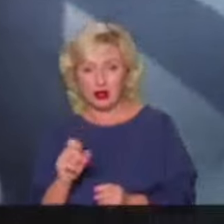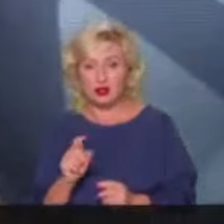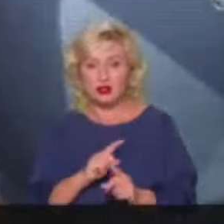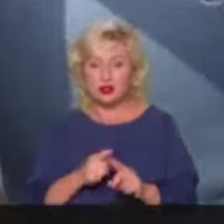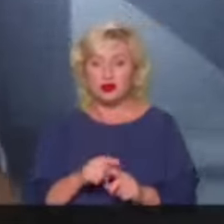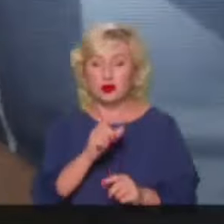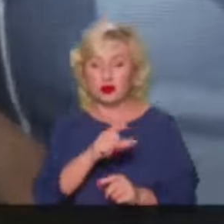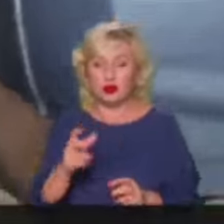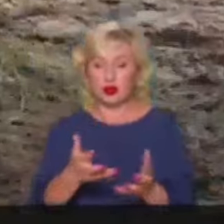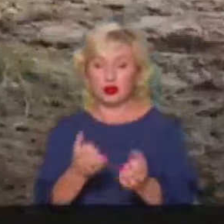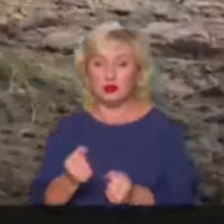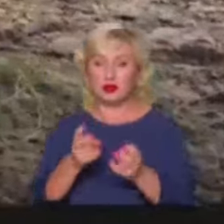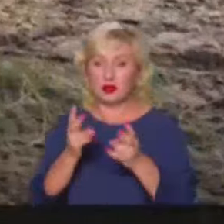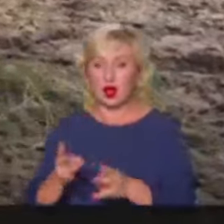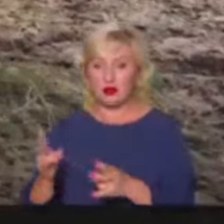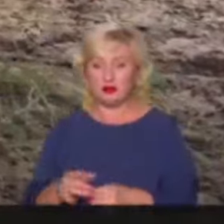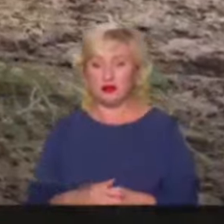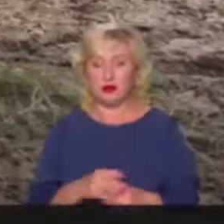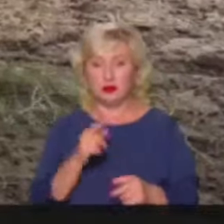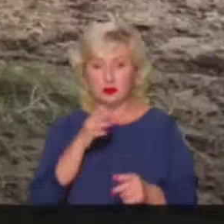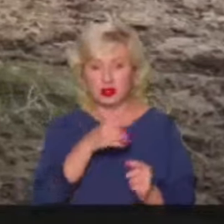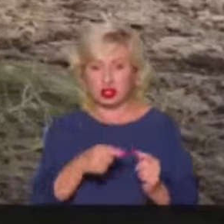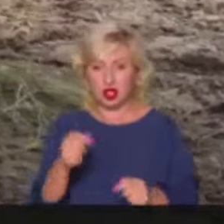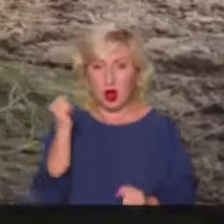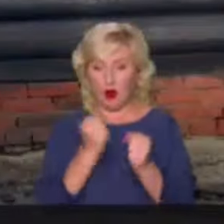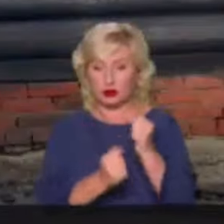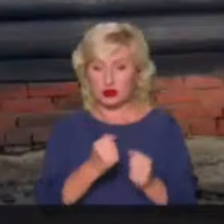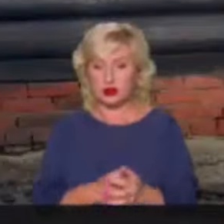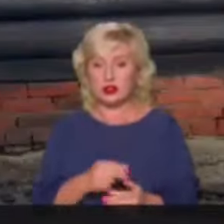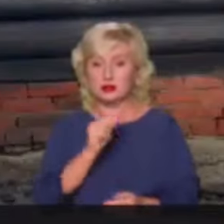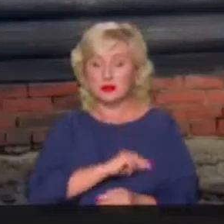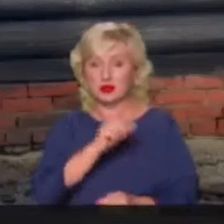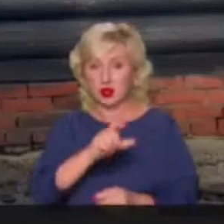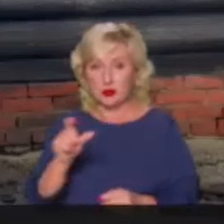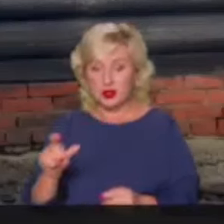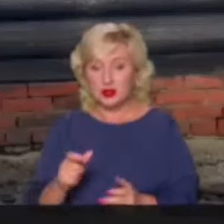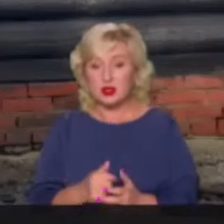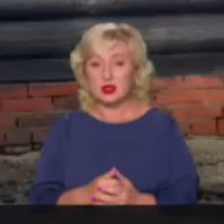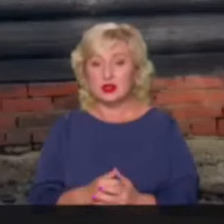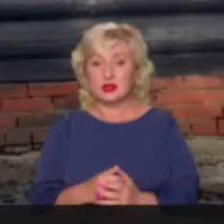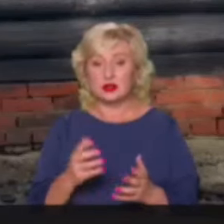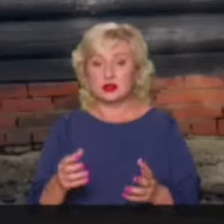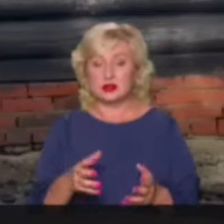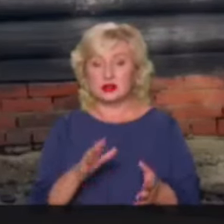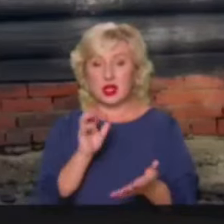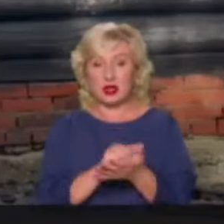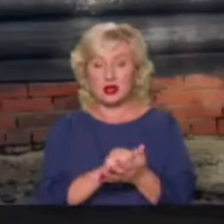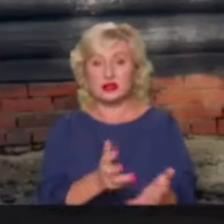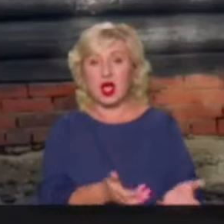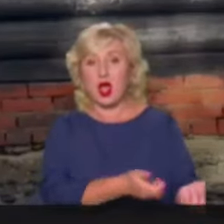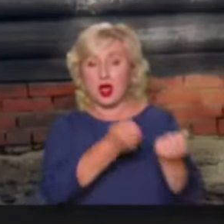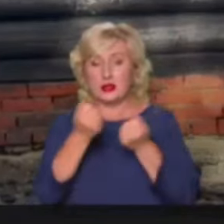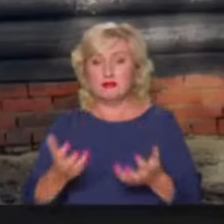зазнав травми під час цього обстрілу. Співробітник, який займався евакуацією та спасінням